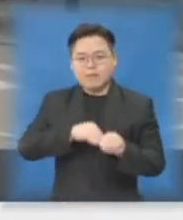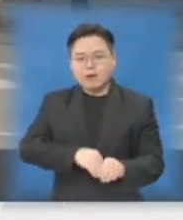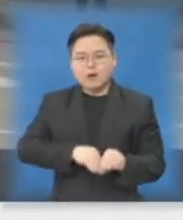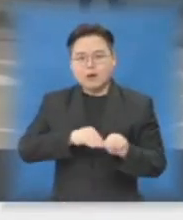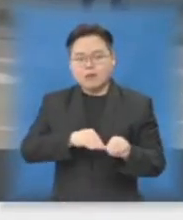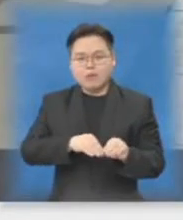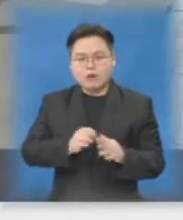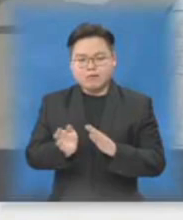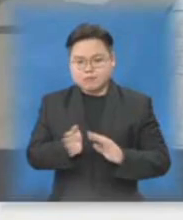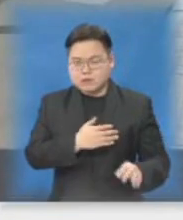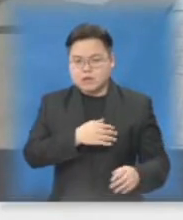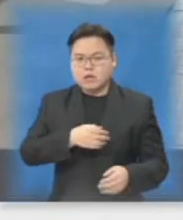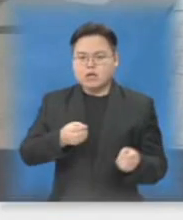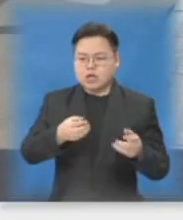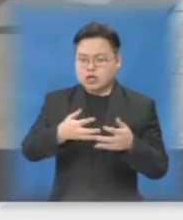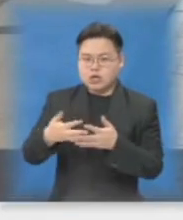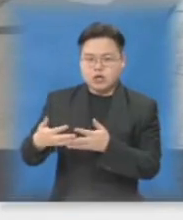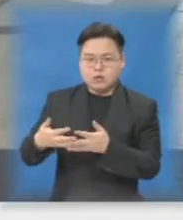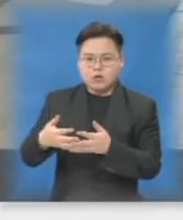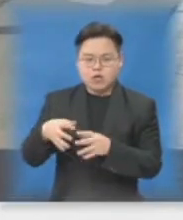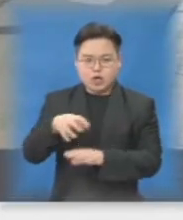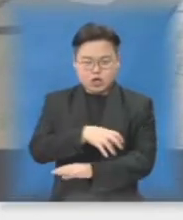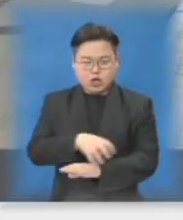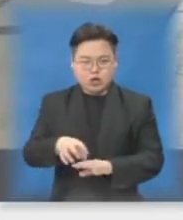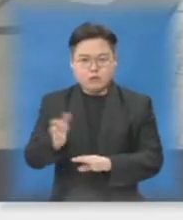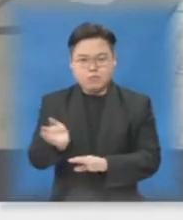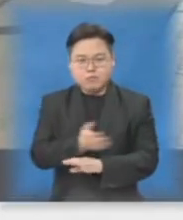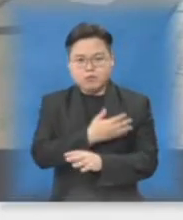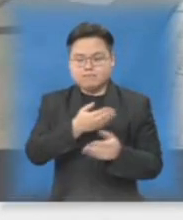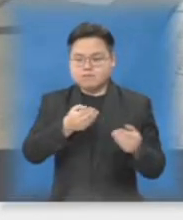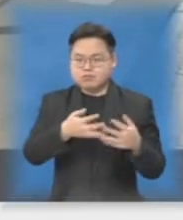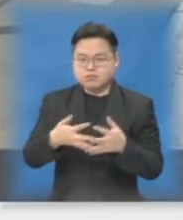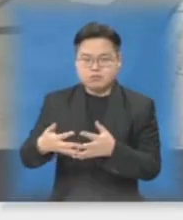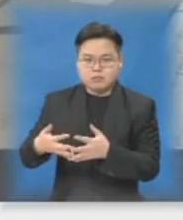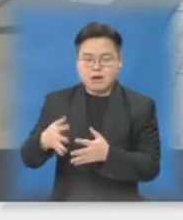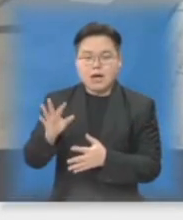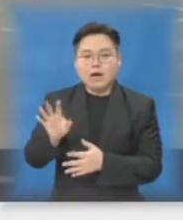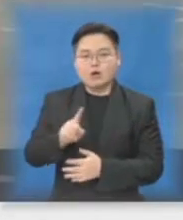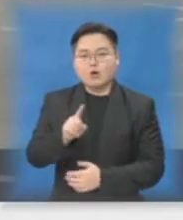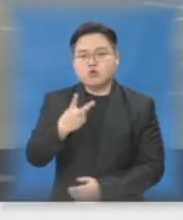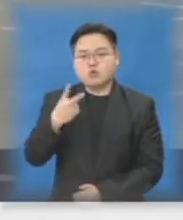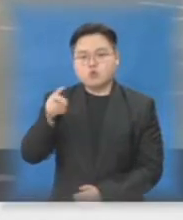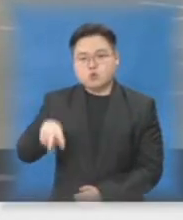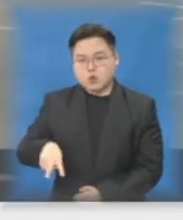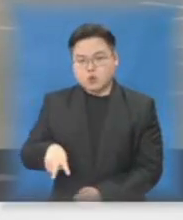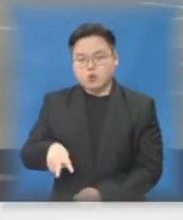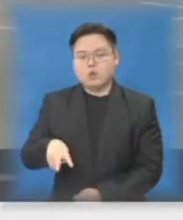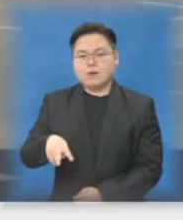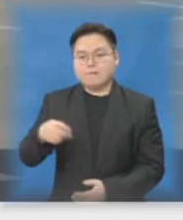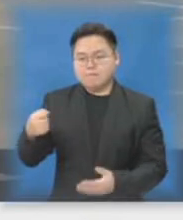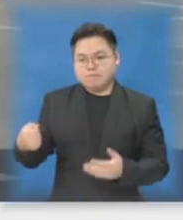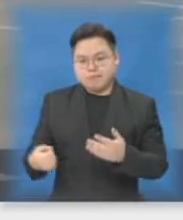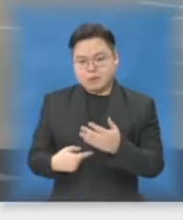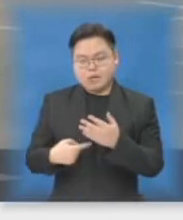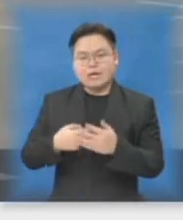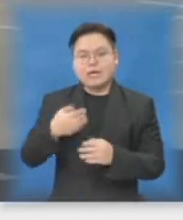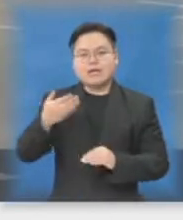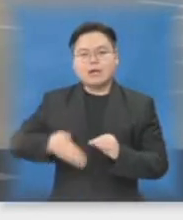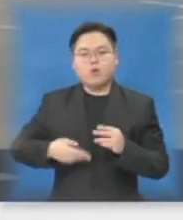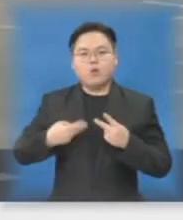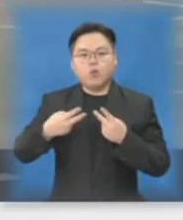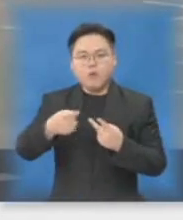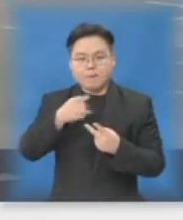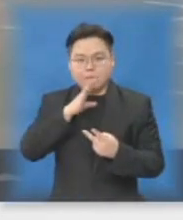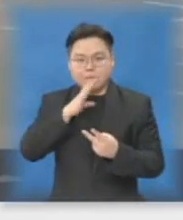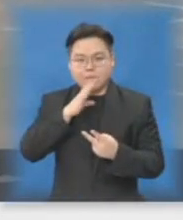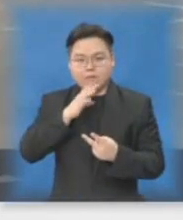бууруулах, гэр хорооллыг орон сууцчлуулах тухай хуулийн 11-р зүйлд такси үйлчилгээний хяналт зохицуулалтын тухай оруулжээ. За тус хуулийн төсөл такси